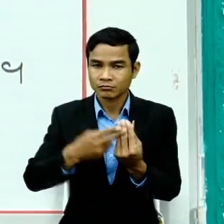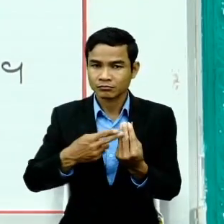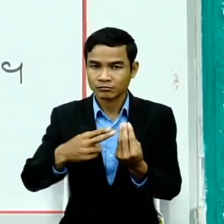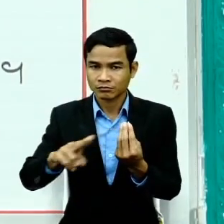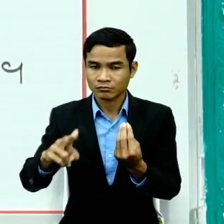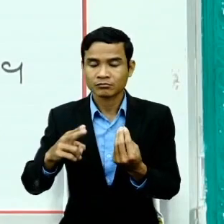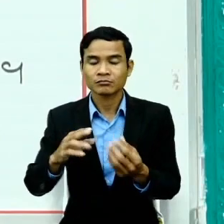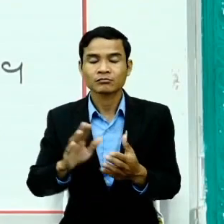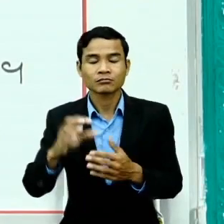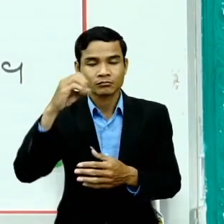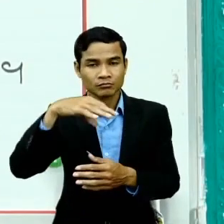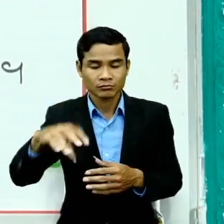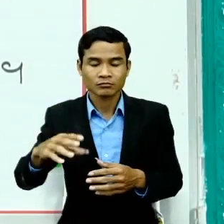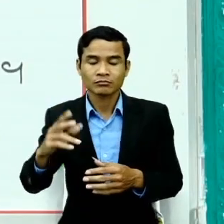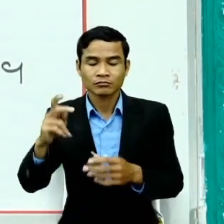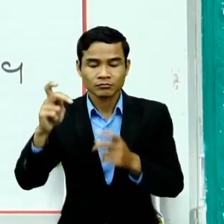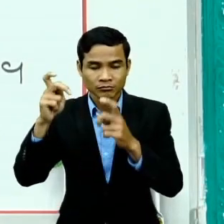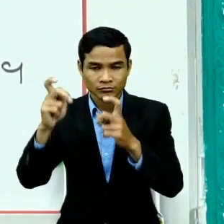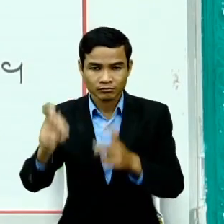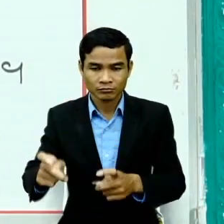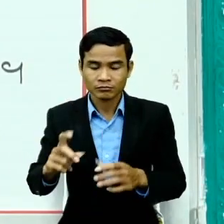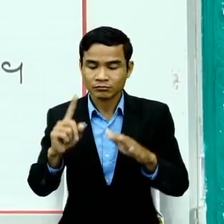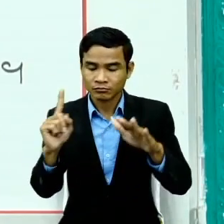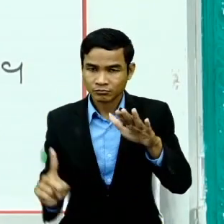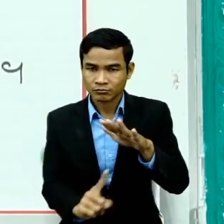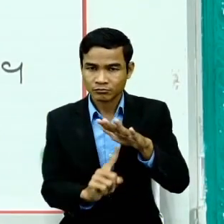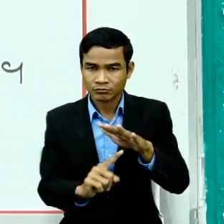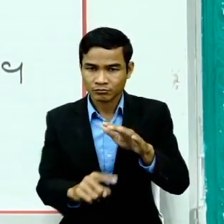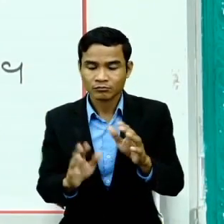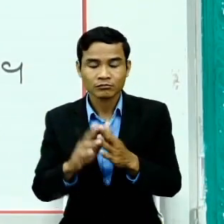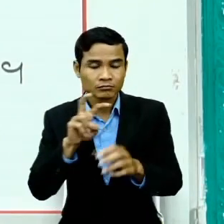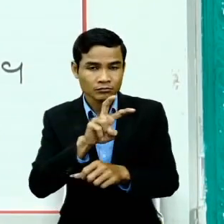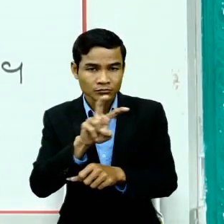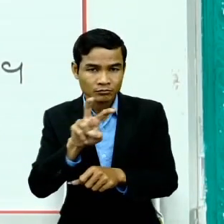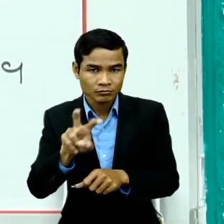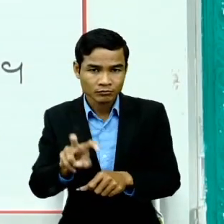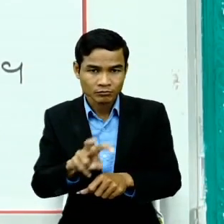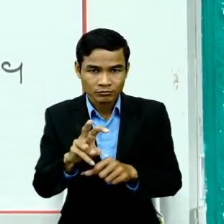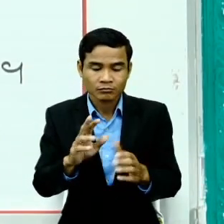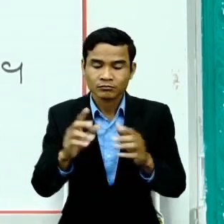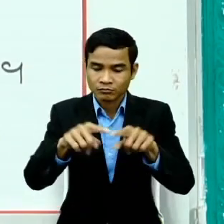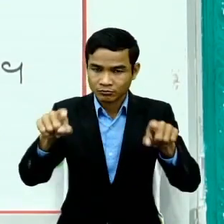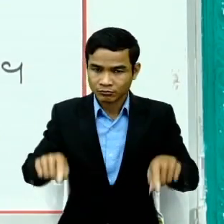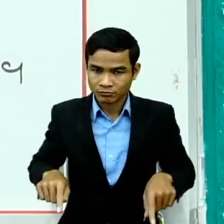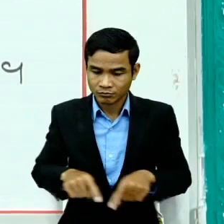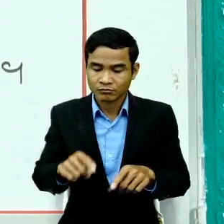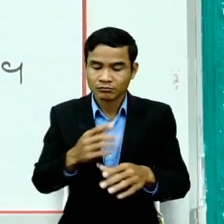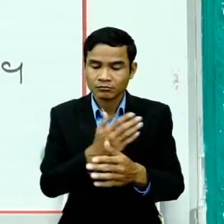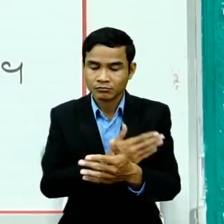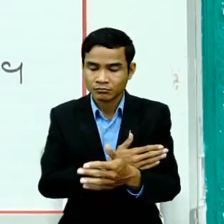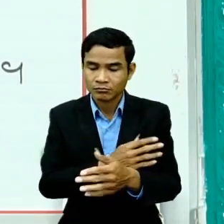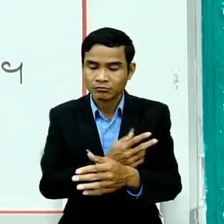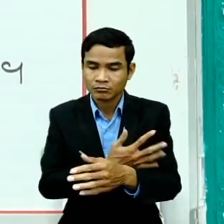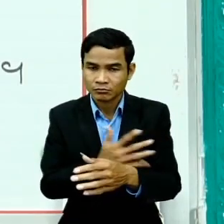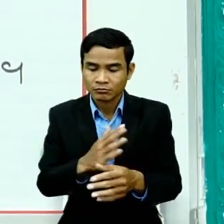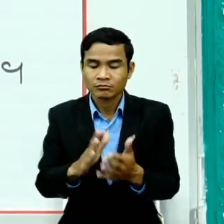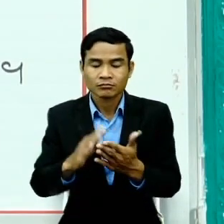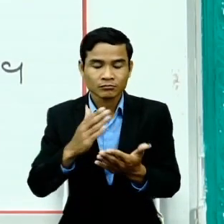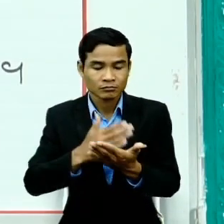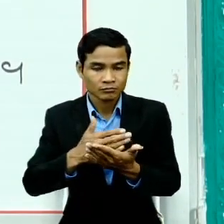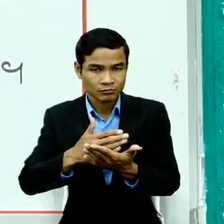mà ngày quát sầm ngắm thay chầm cà cầm chặt cầm chai đằng cờ